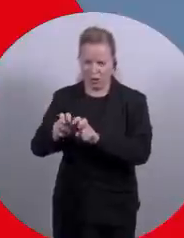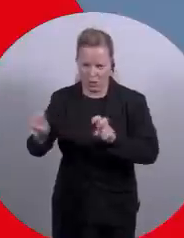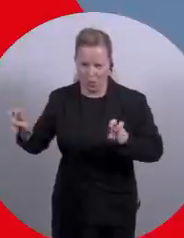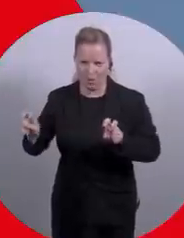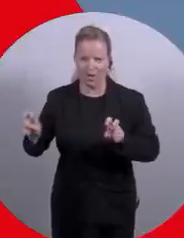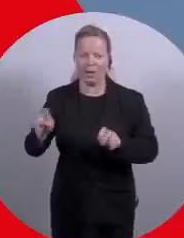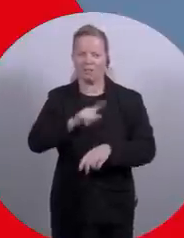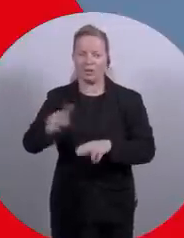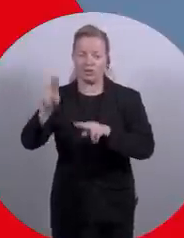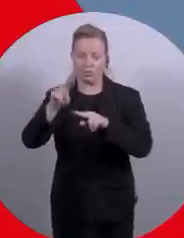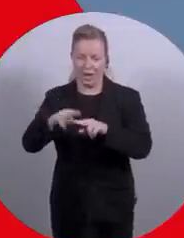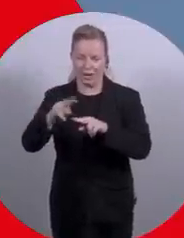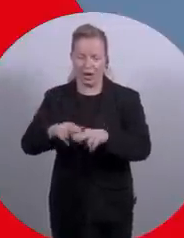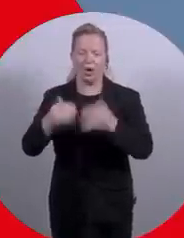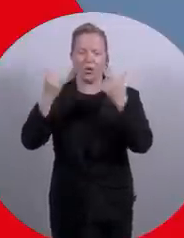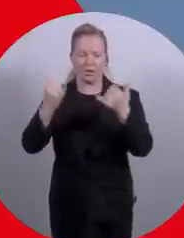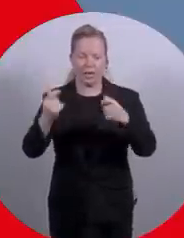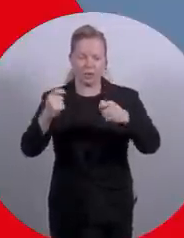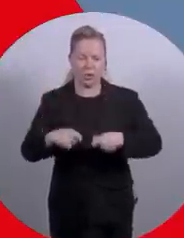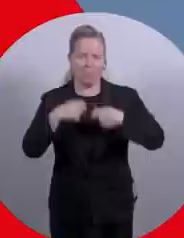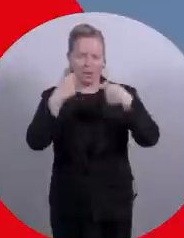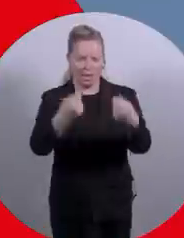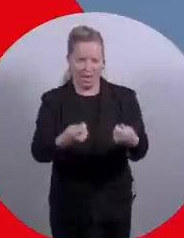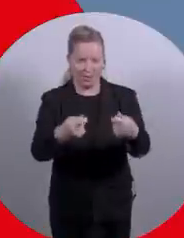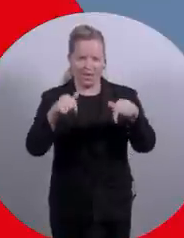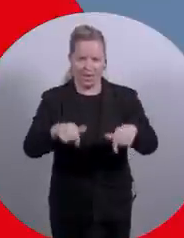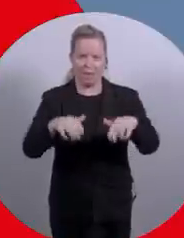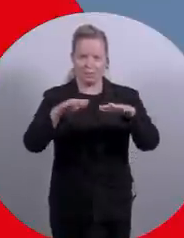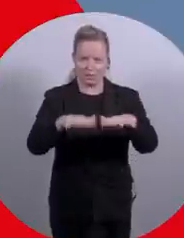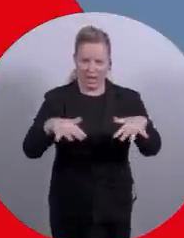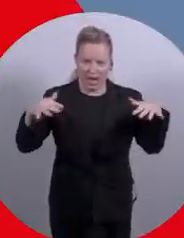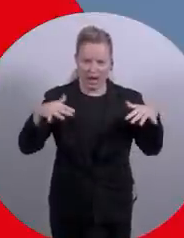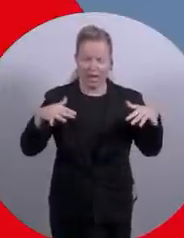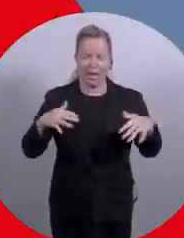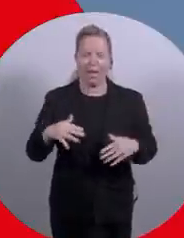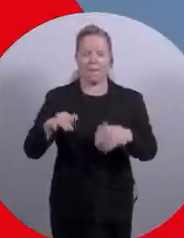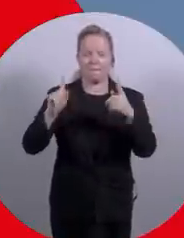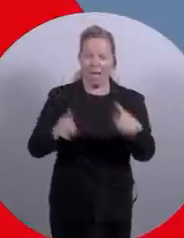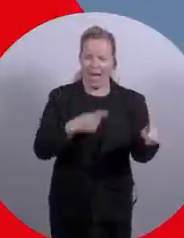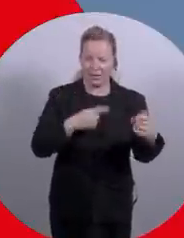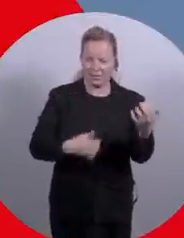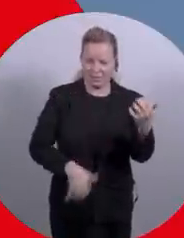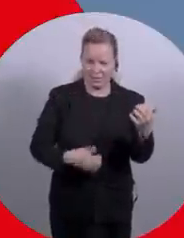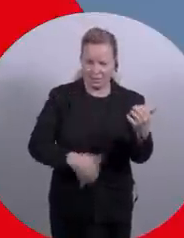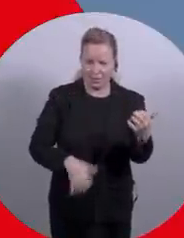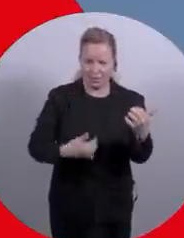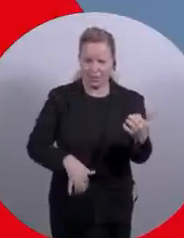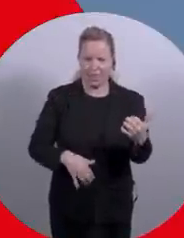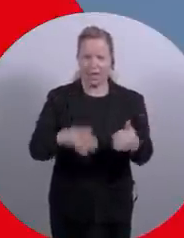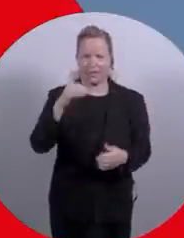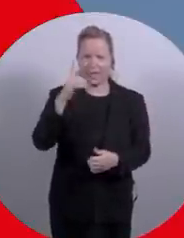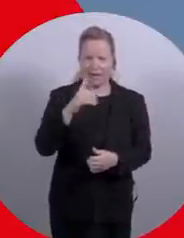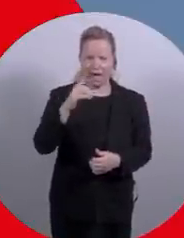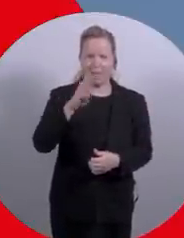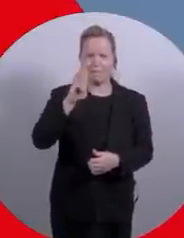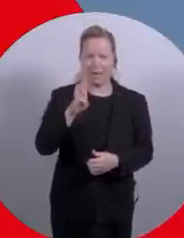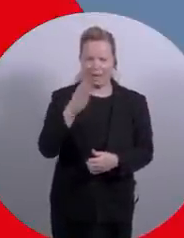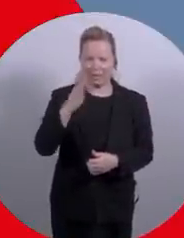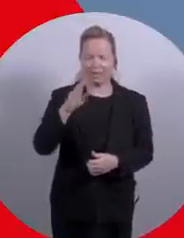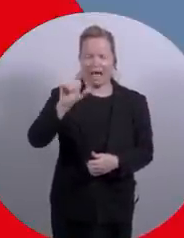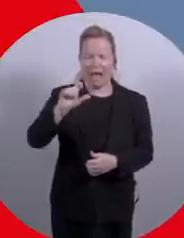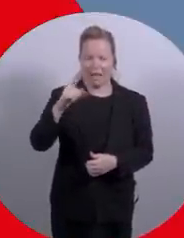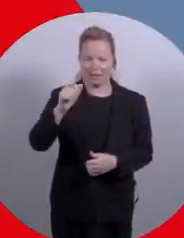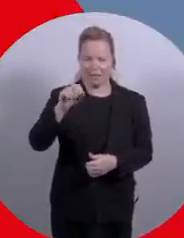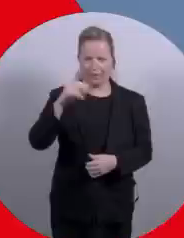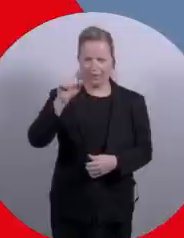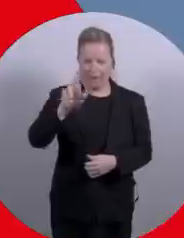später und ich übergebe jetzt hier im Saal an die Band und wir freuen uns dass Daniel Benedikt und Alexander